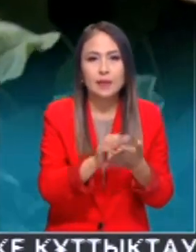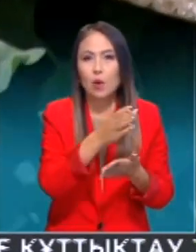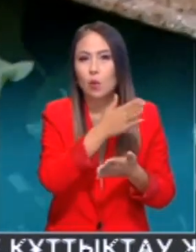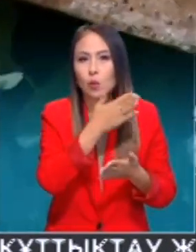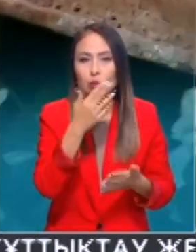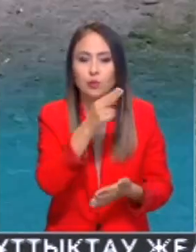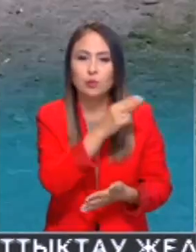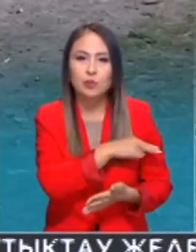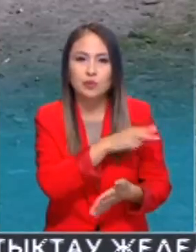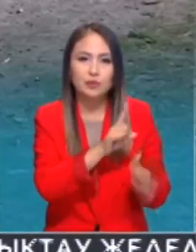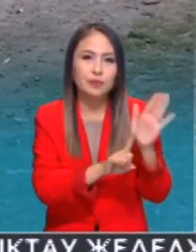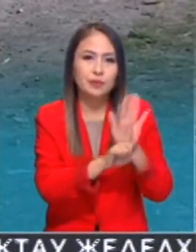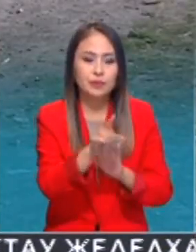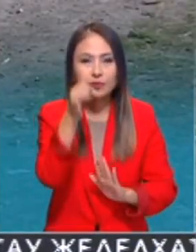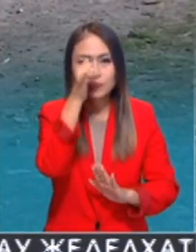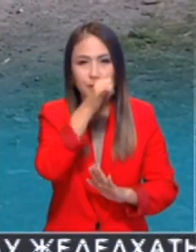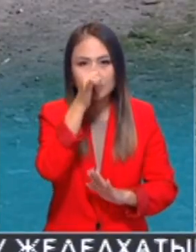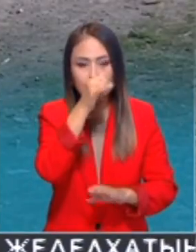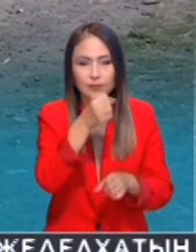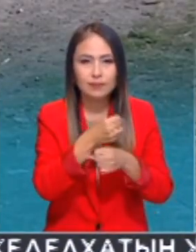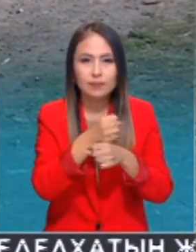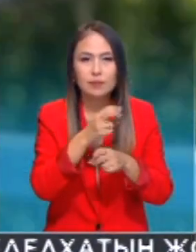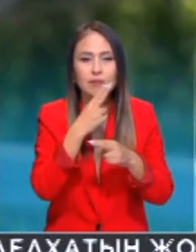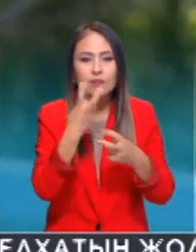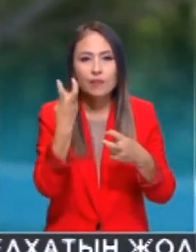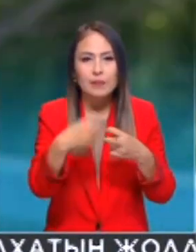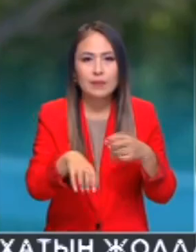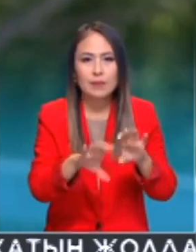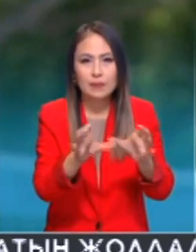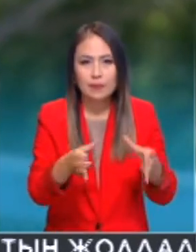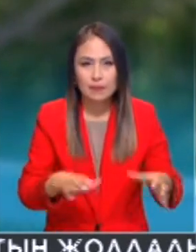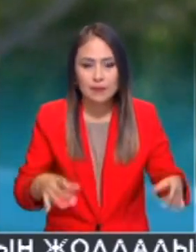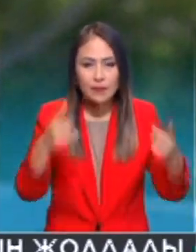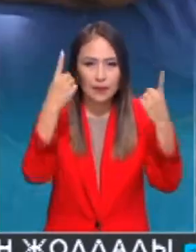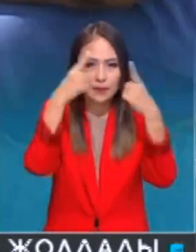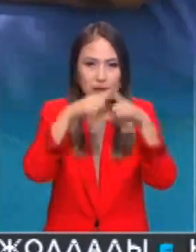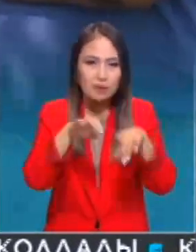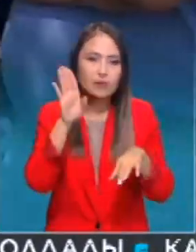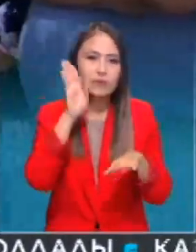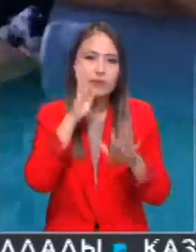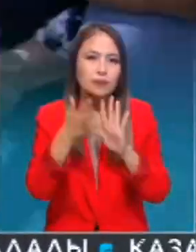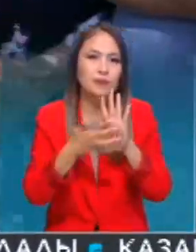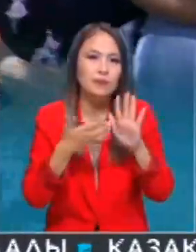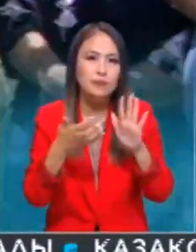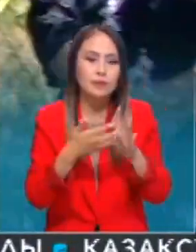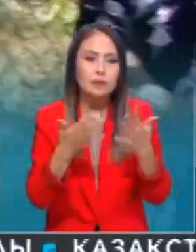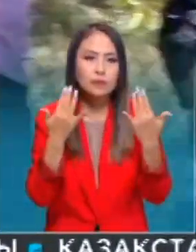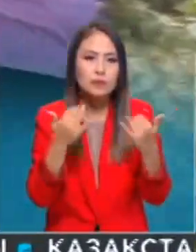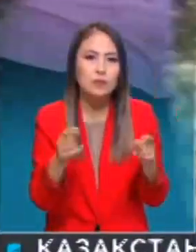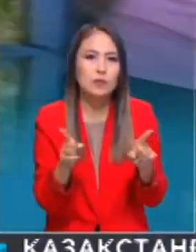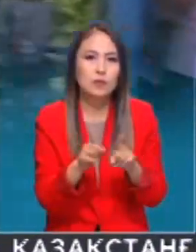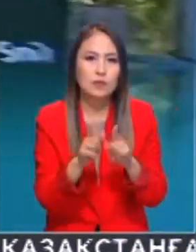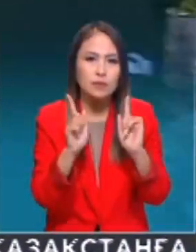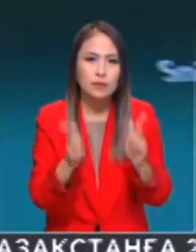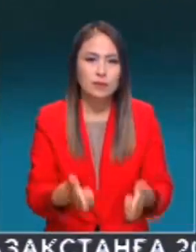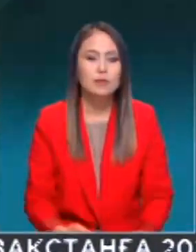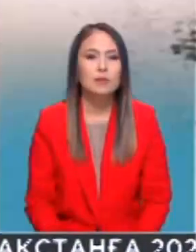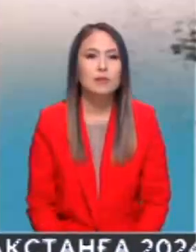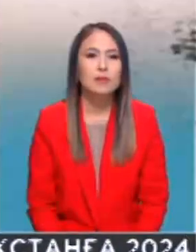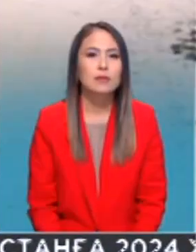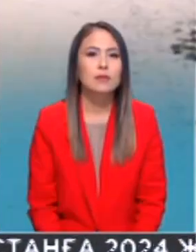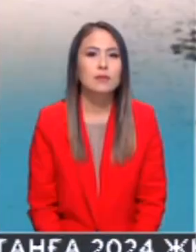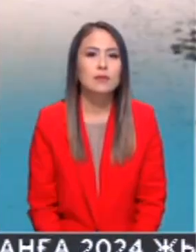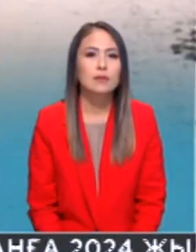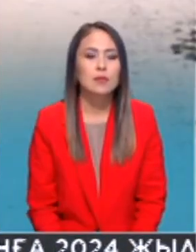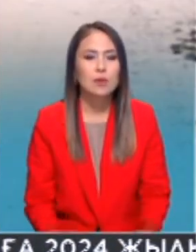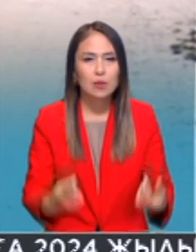желеумен жұмыс басталмай отыр. Тіпті жарылған құбырды жөндейтін техника тапшы, су жеткізетін де мүмкіндік жоқ. Мұны өздері де мойындайды. Техниканы да тозығы